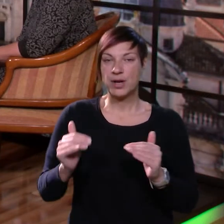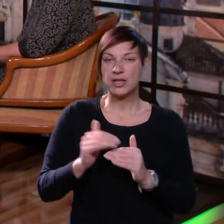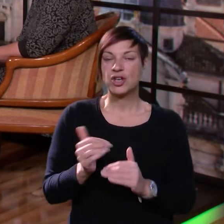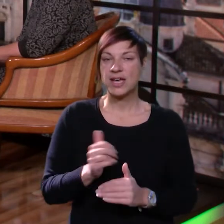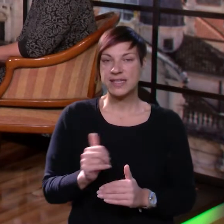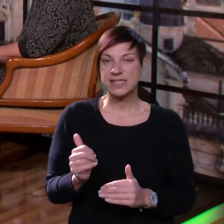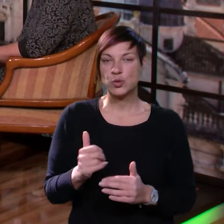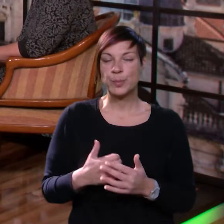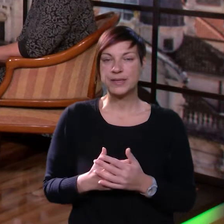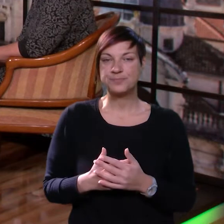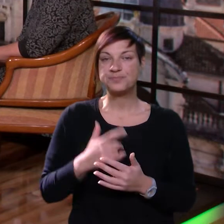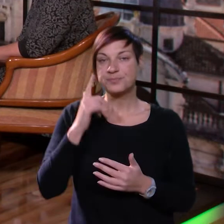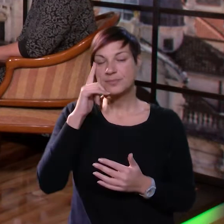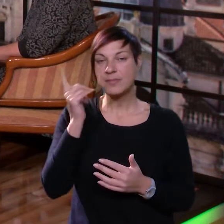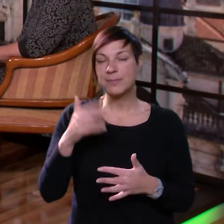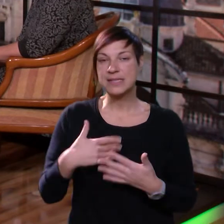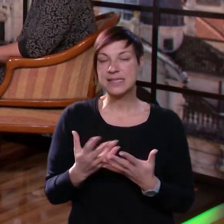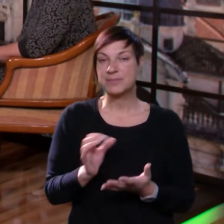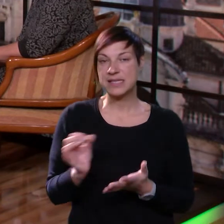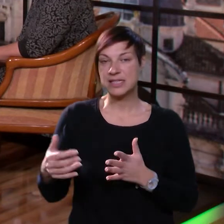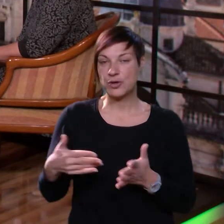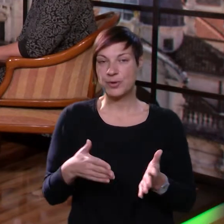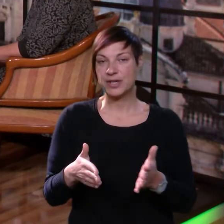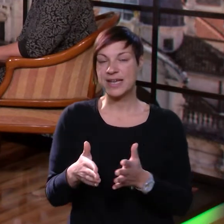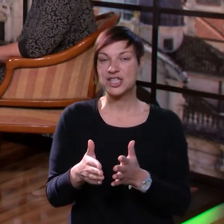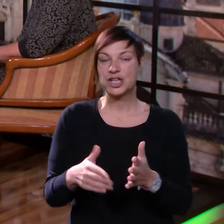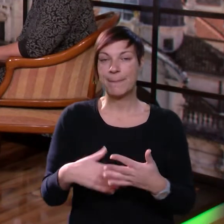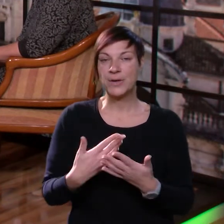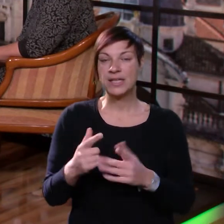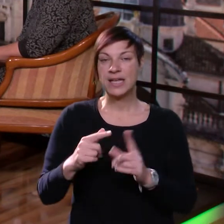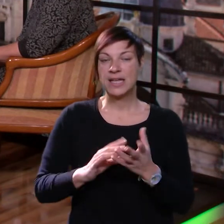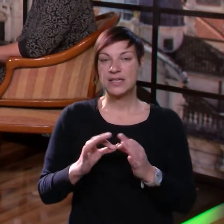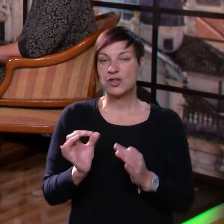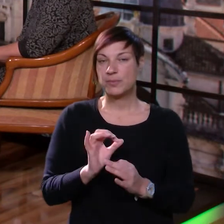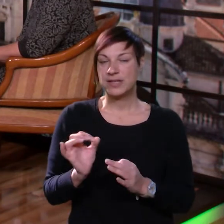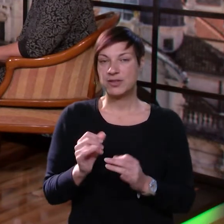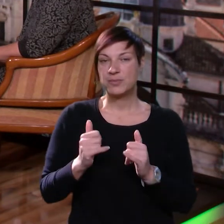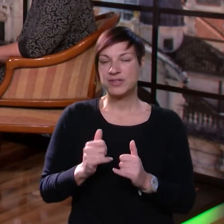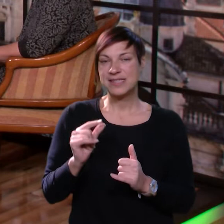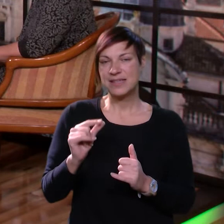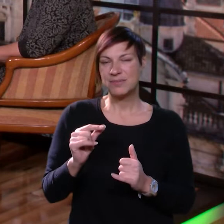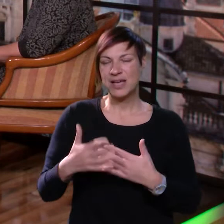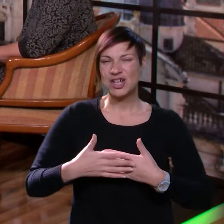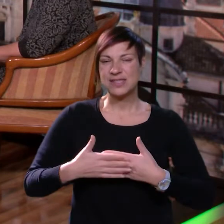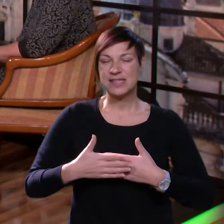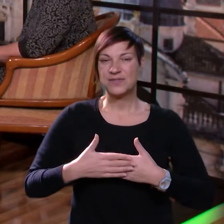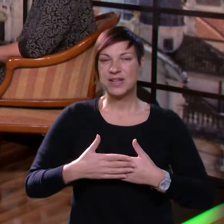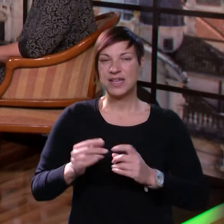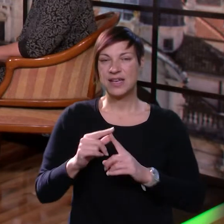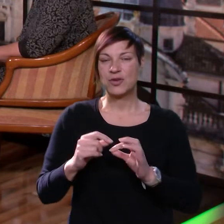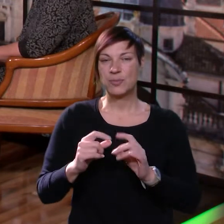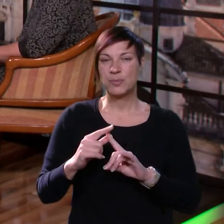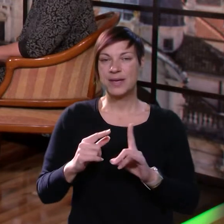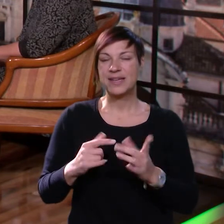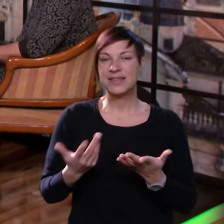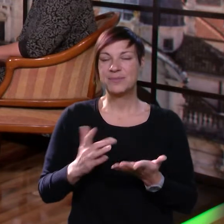to nadograditi je super. I mislim da se dobro krećemo na tom putu, da Toma prilično dobro, sad malo je možda zatvoreniji kako